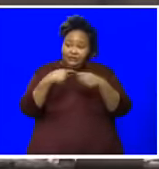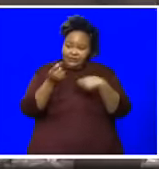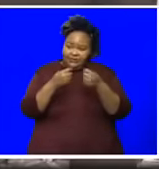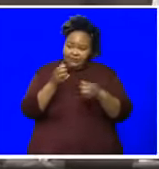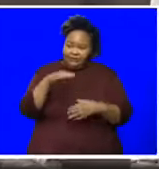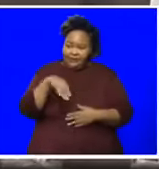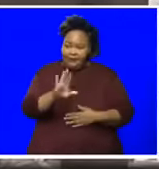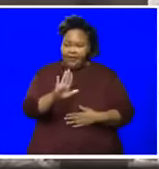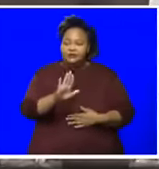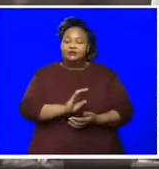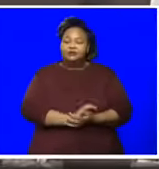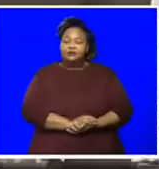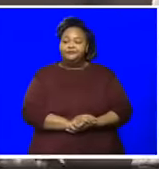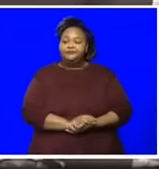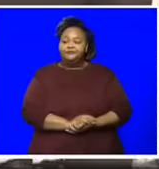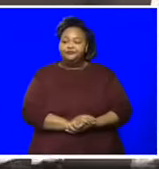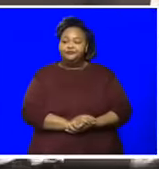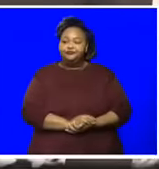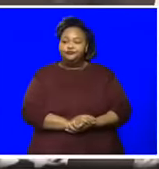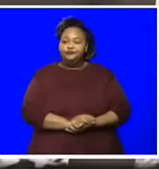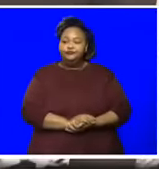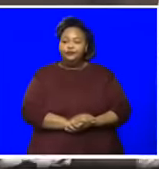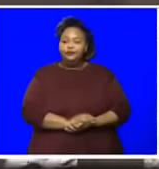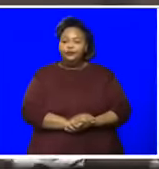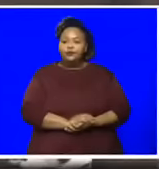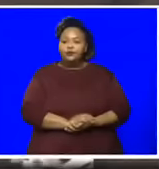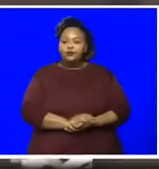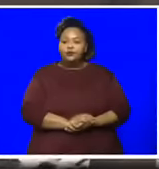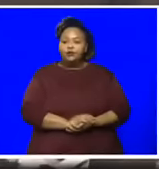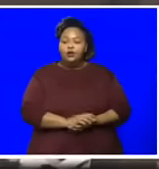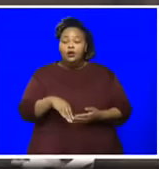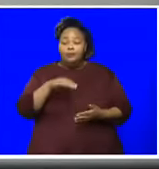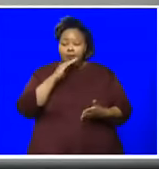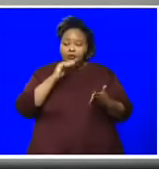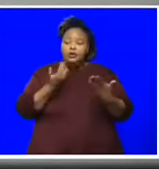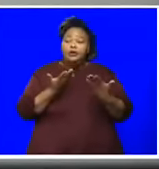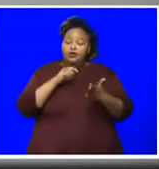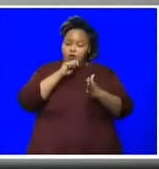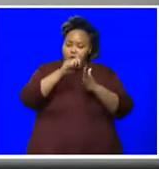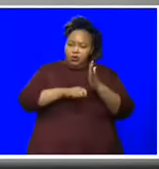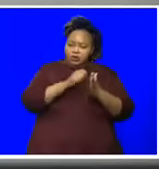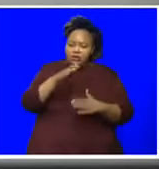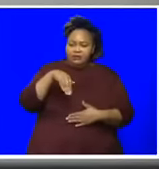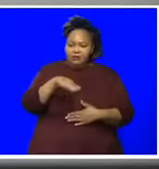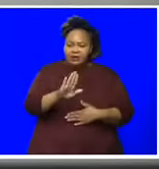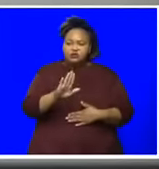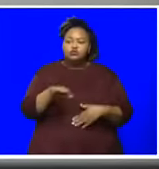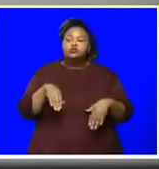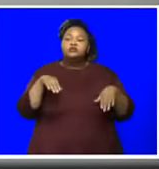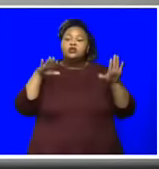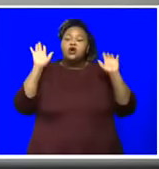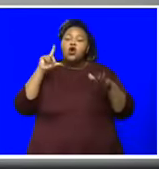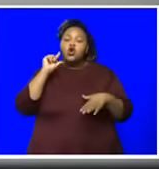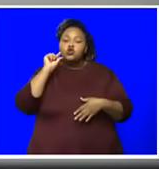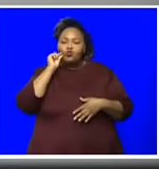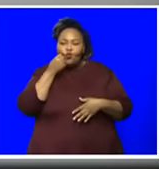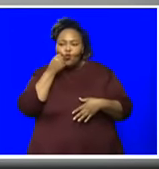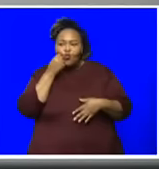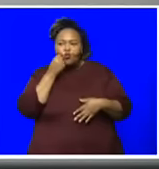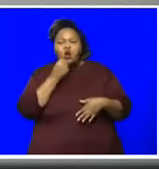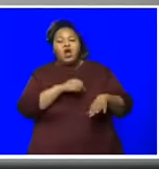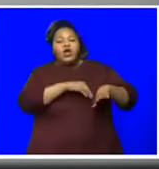ku processor hayi lokuthi uhlale nawo utitshele ukuthi ngigadze ukuthi bete batothenga la